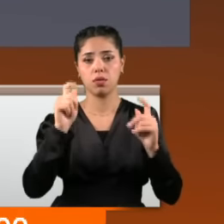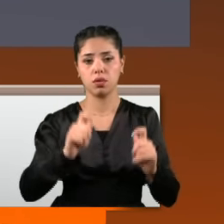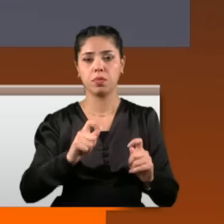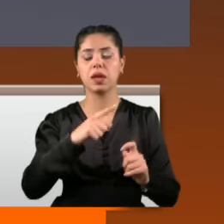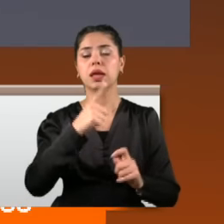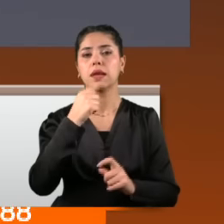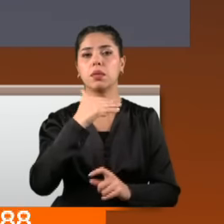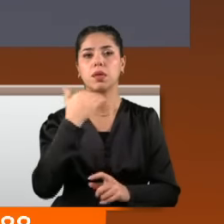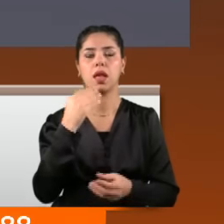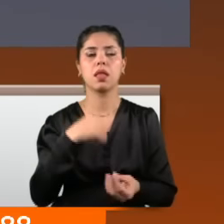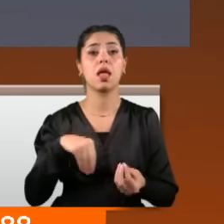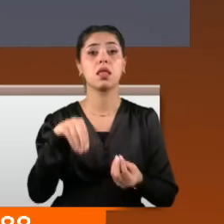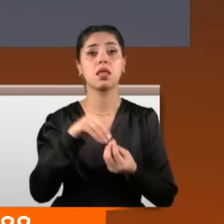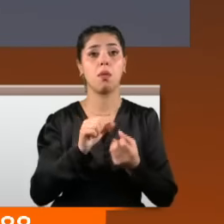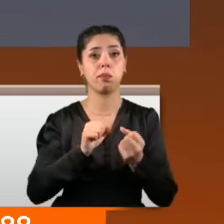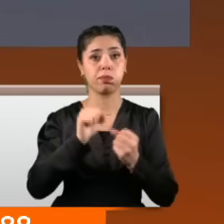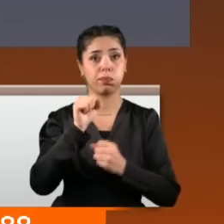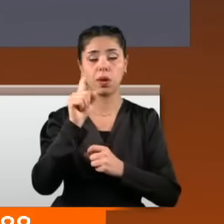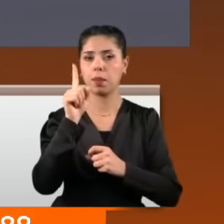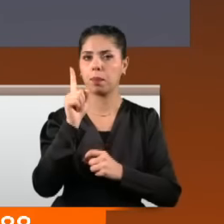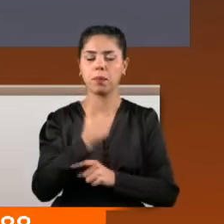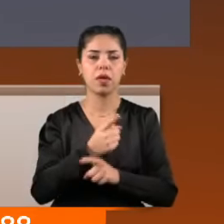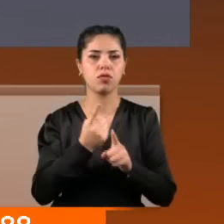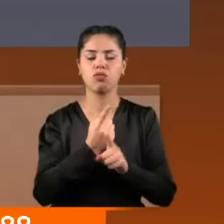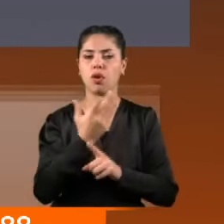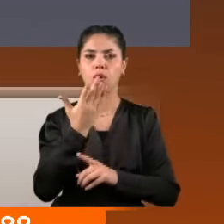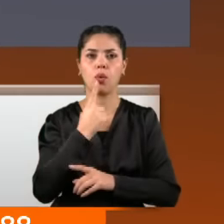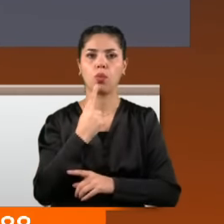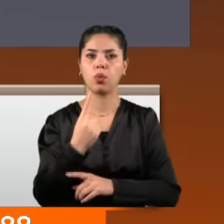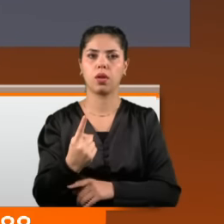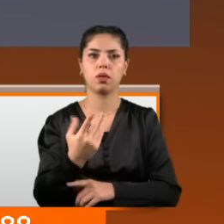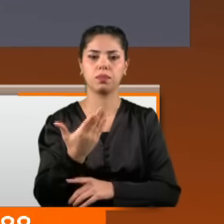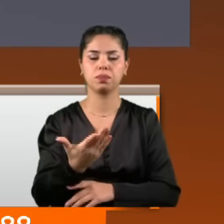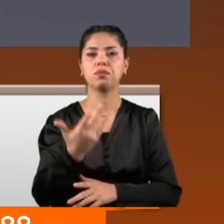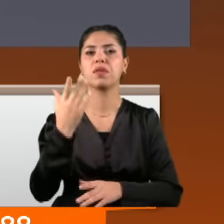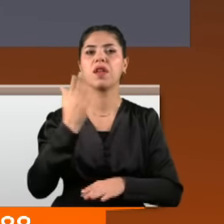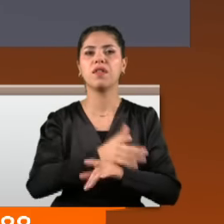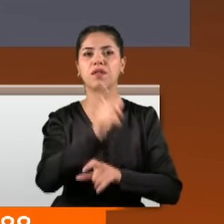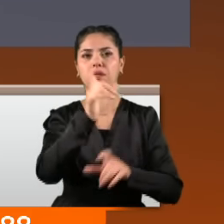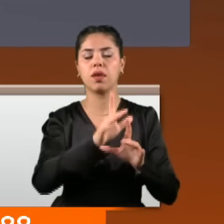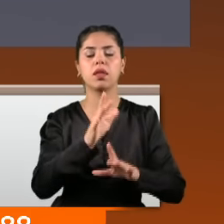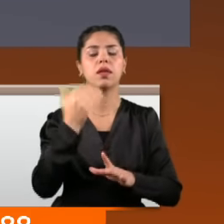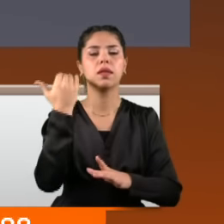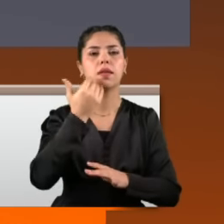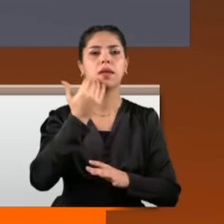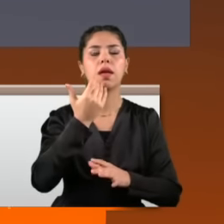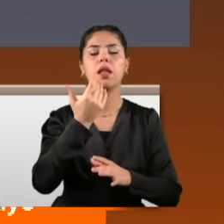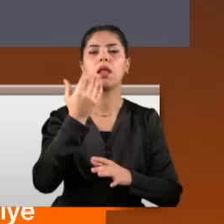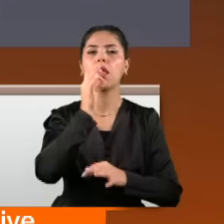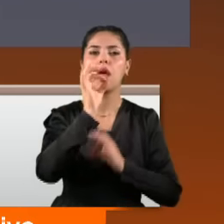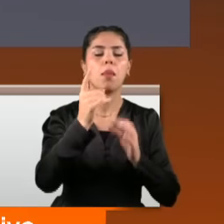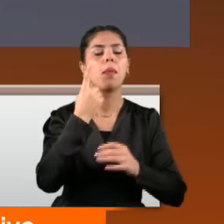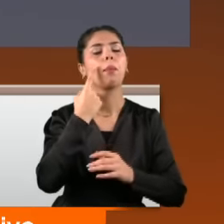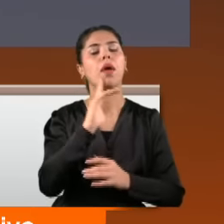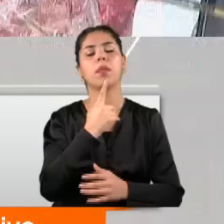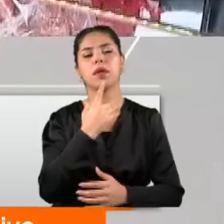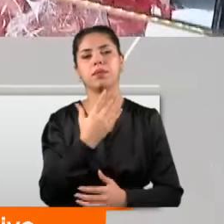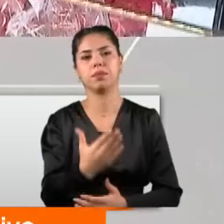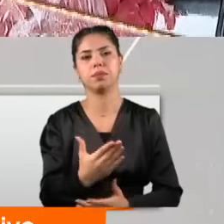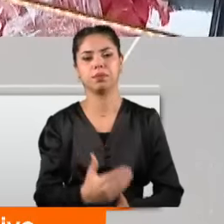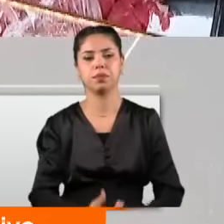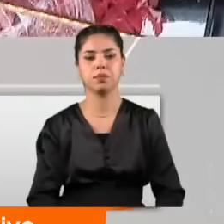fahiş fiyat artışına sebep olacak herhangi bir durum söz konusu değildir dendi. Tüketiciye spekülatif iddialara itibar etmemesi uyarısında da